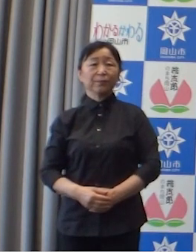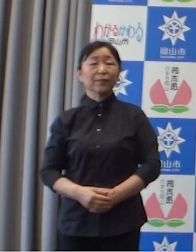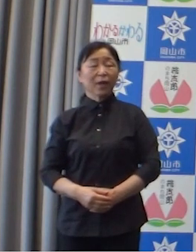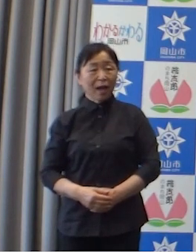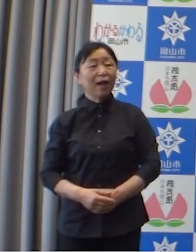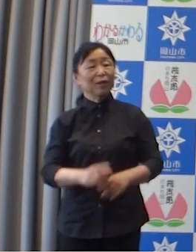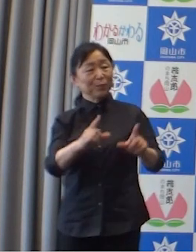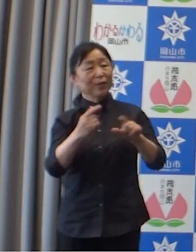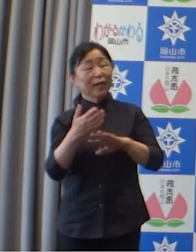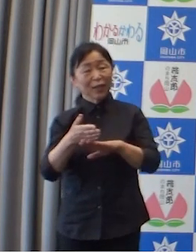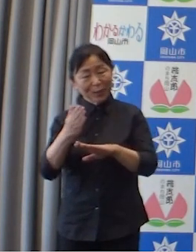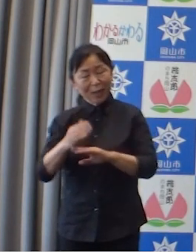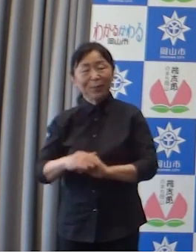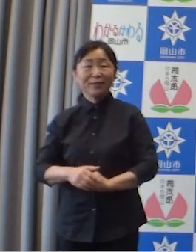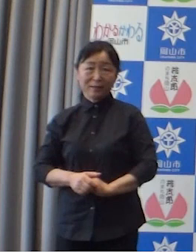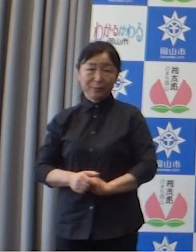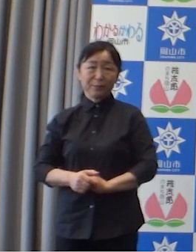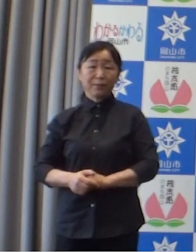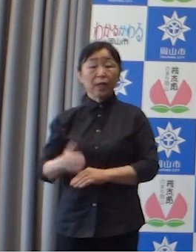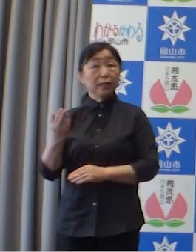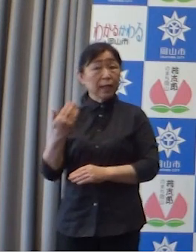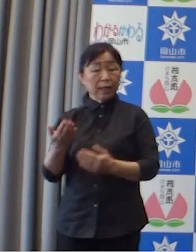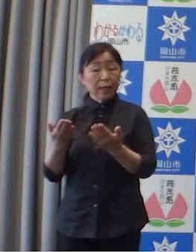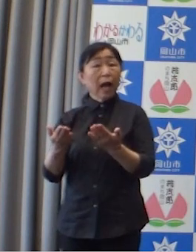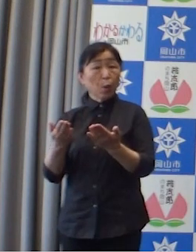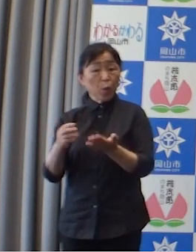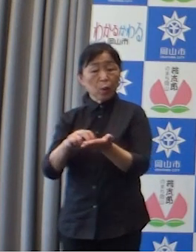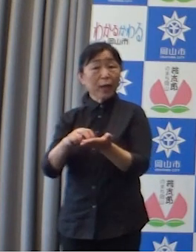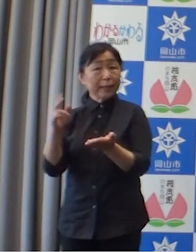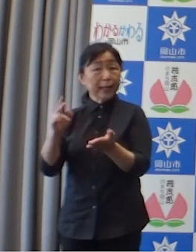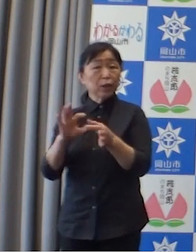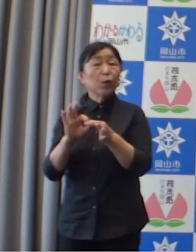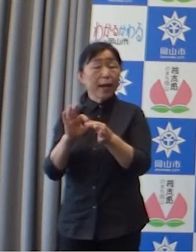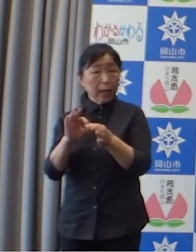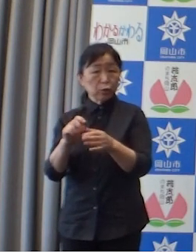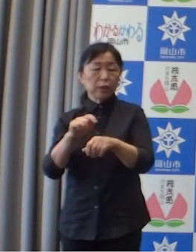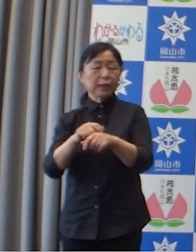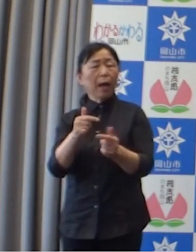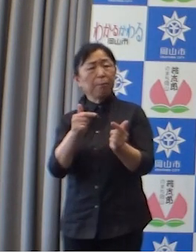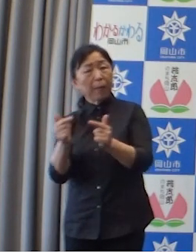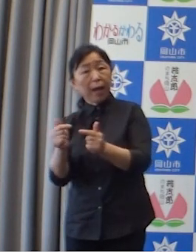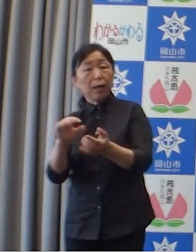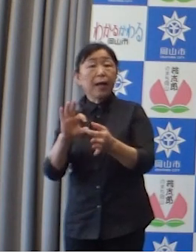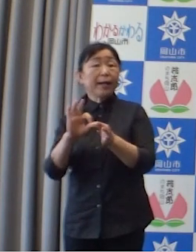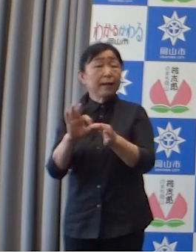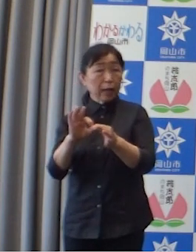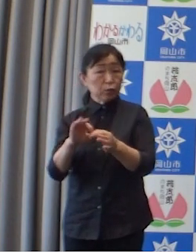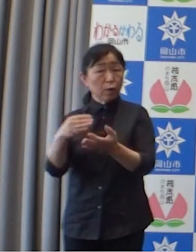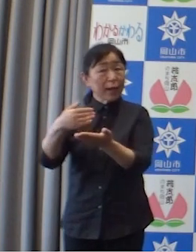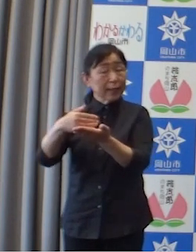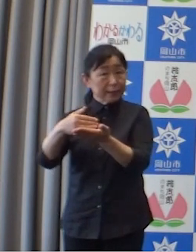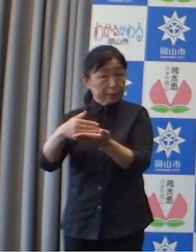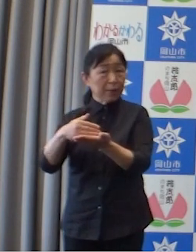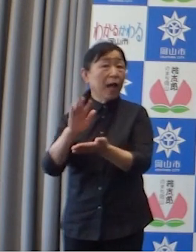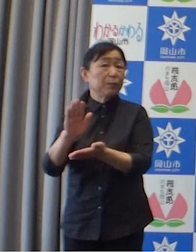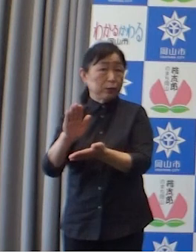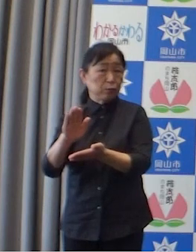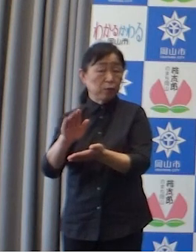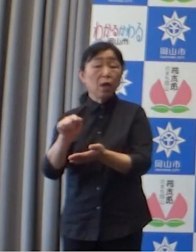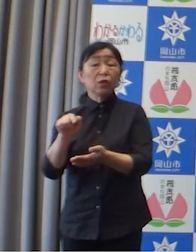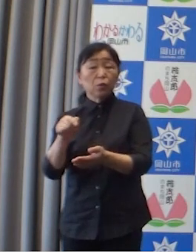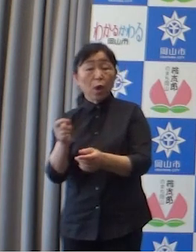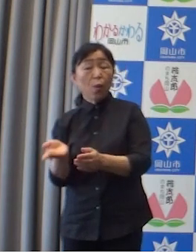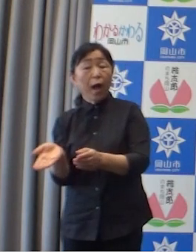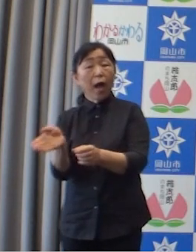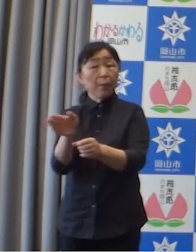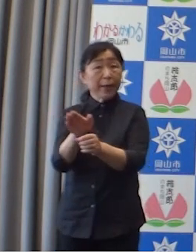ありがとうございます。ちょっと先ほど学校の欠席連絡遅刻連絡というお話も出ましたけど、うん、その導入を4